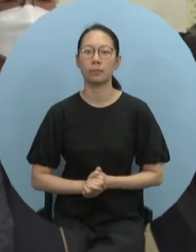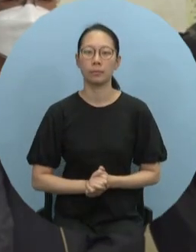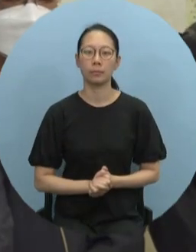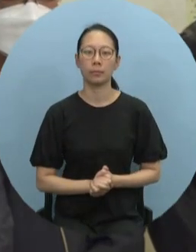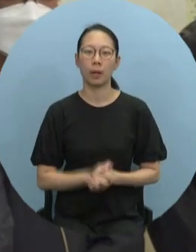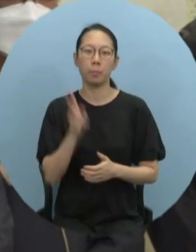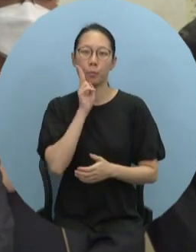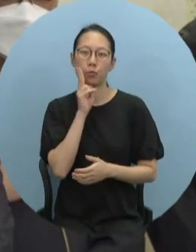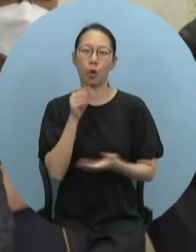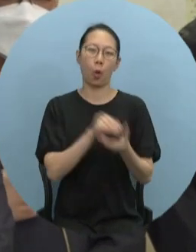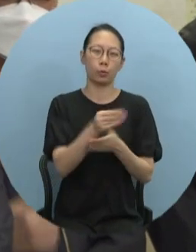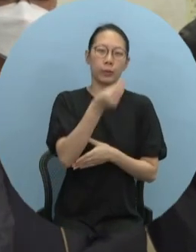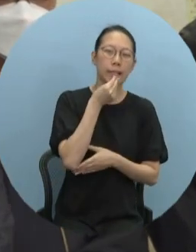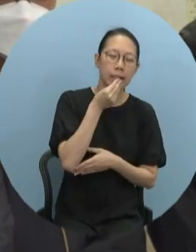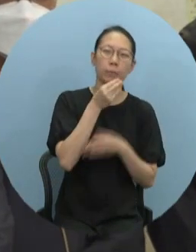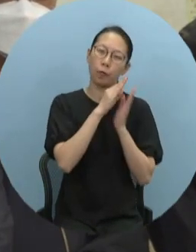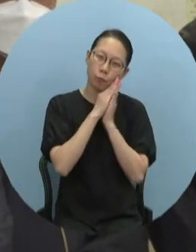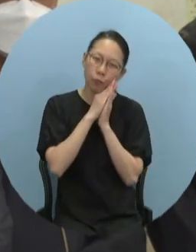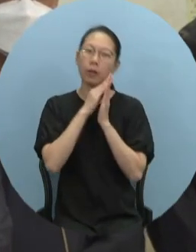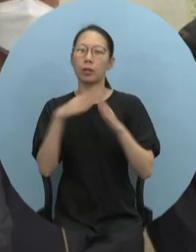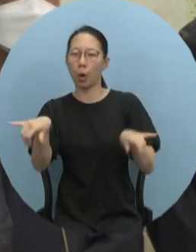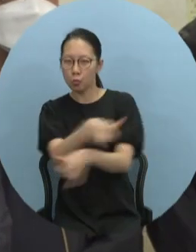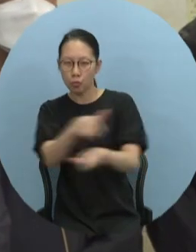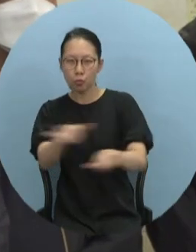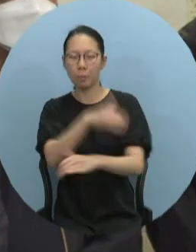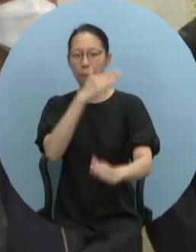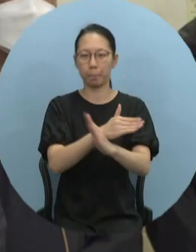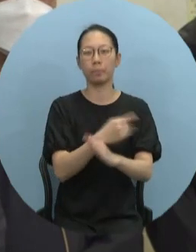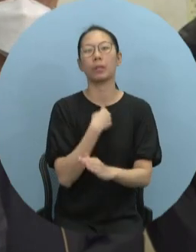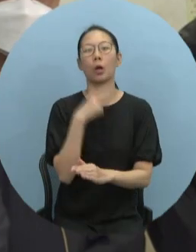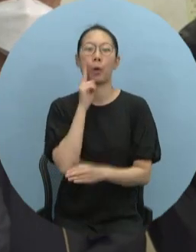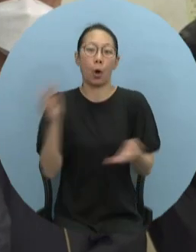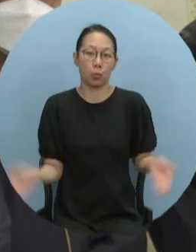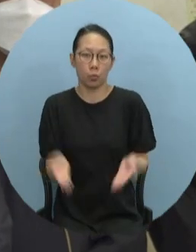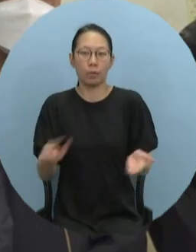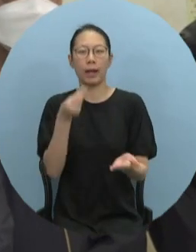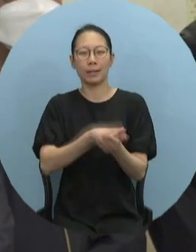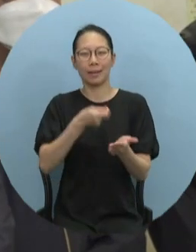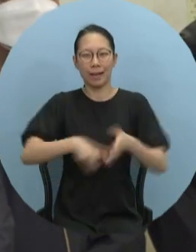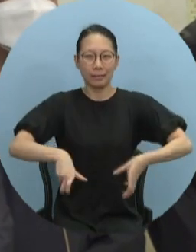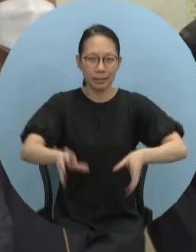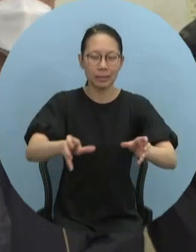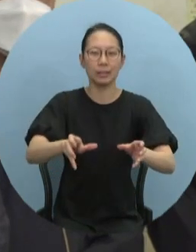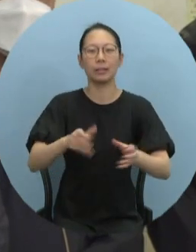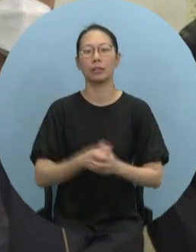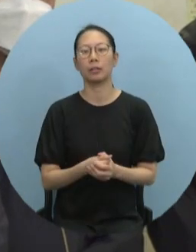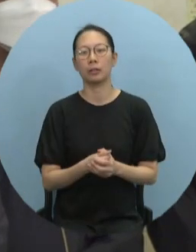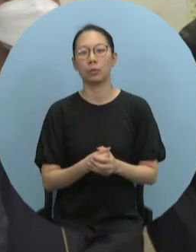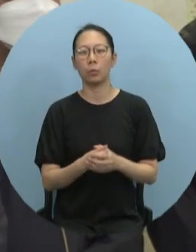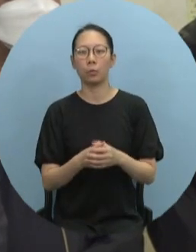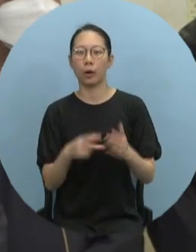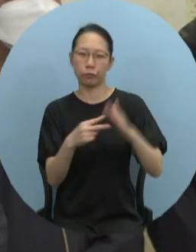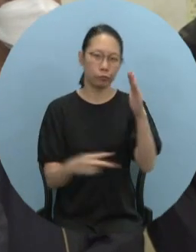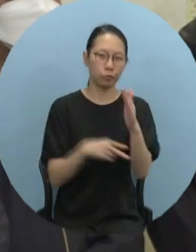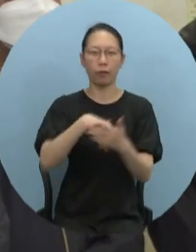堵截老鼠嘅食住行，例如咧係鼓勵咧街市攤檔、小販嘅市場攤檔、